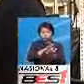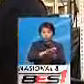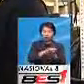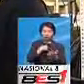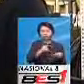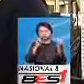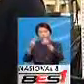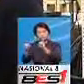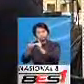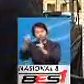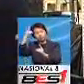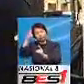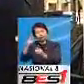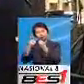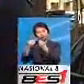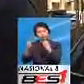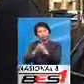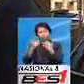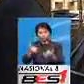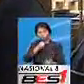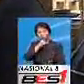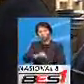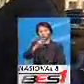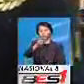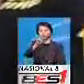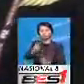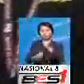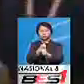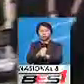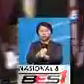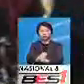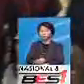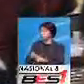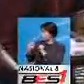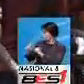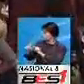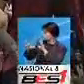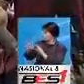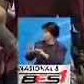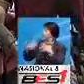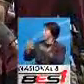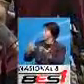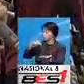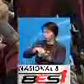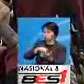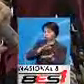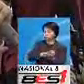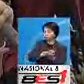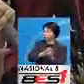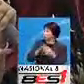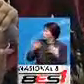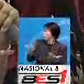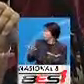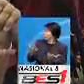apa semua. Sampai sekarang, sampai umur saya 20 tahun lah. Dan boleh ceritakan sikit bagaimana proses pembelajaran adik